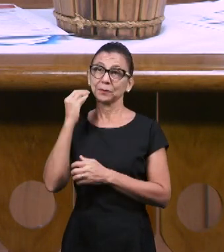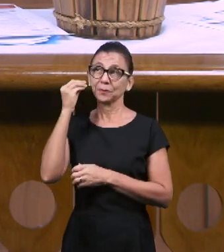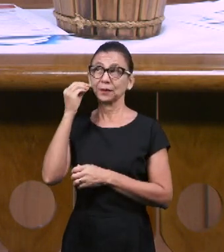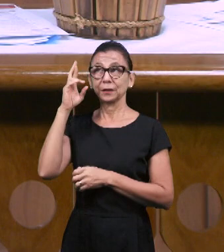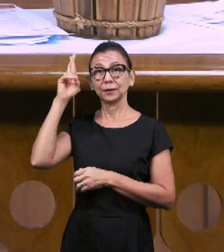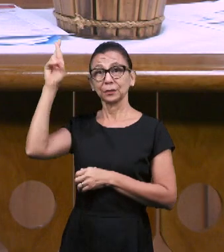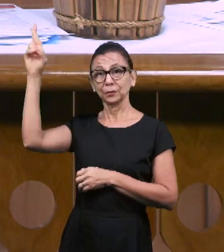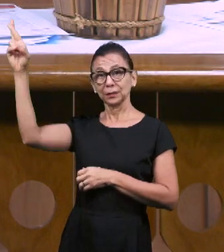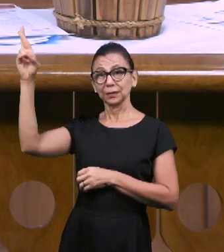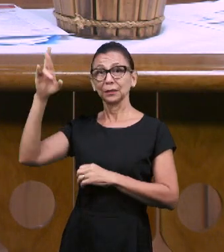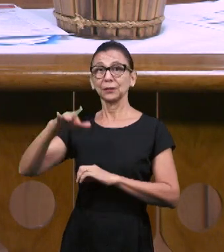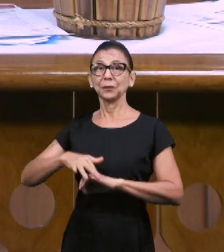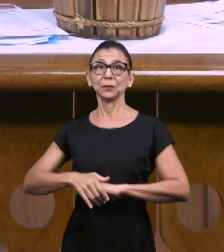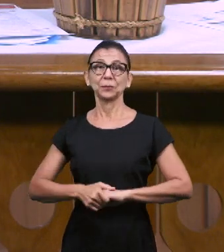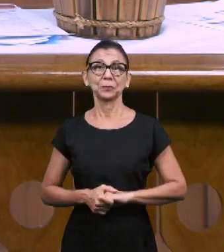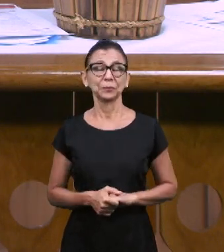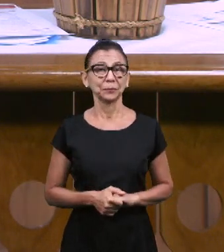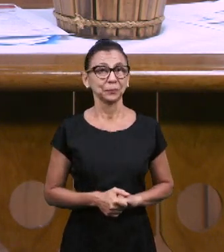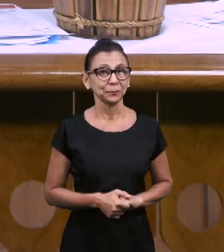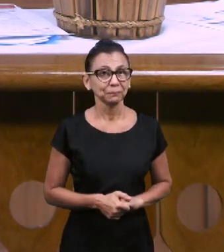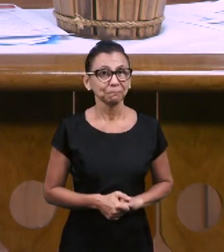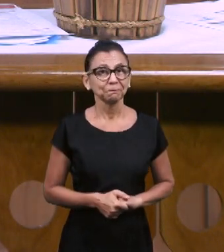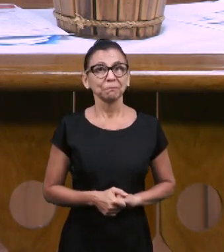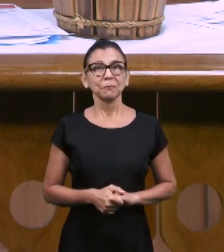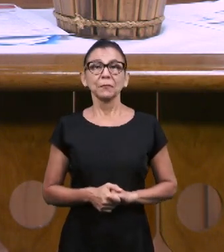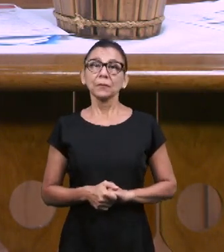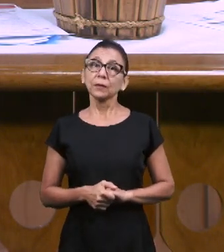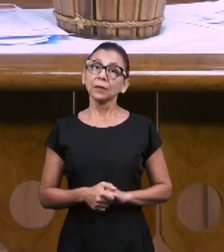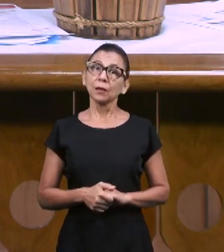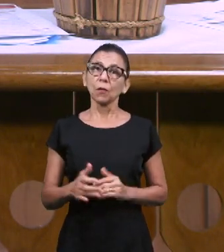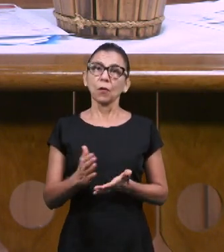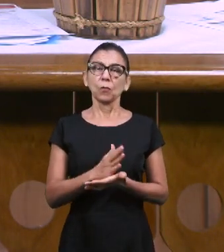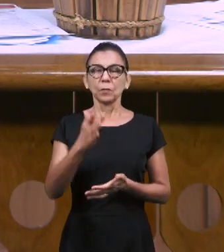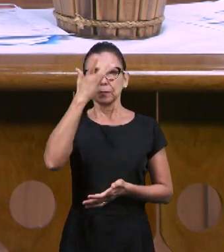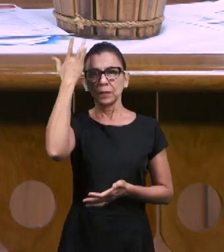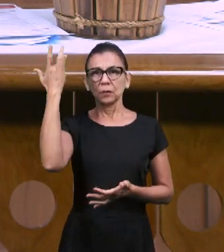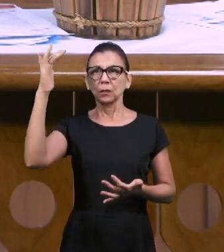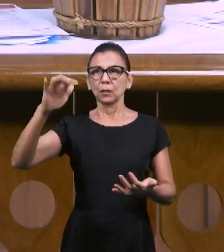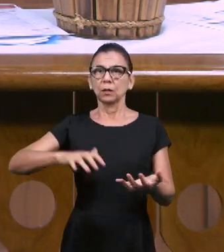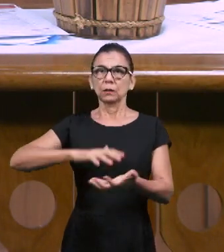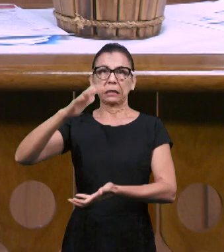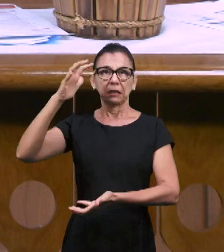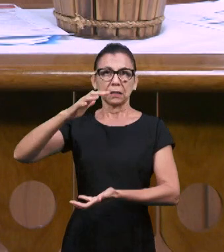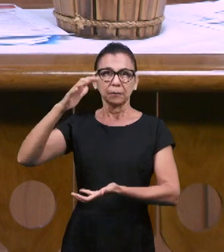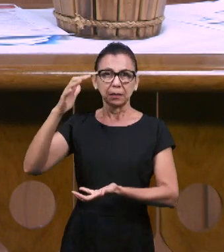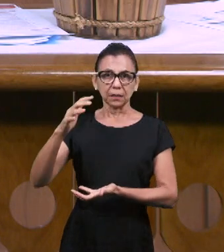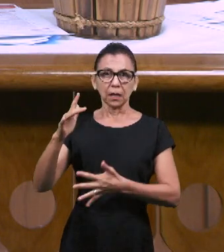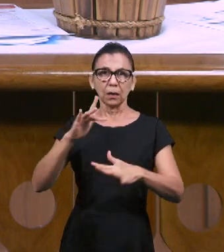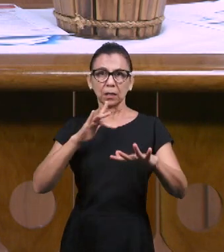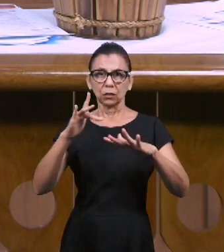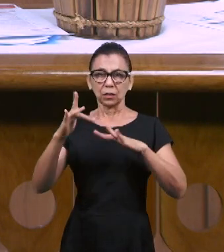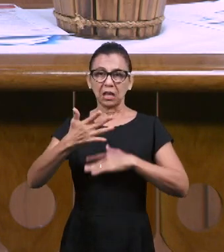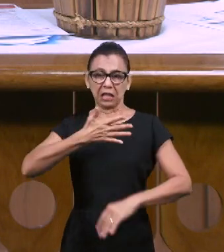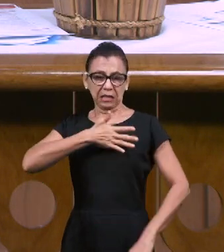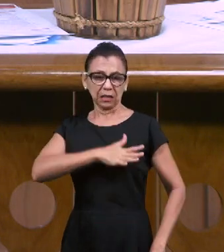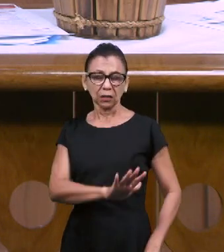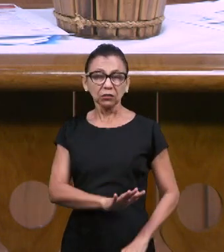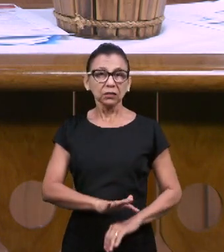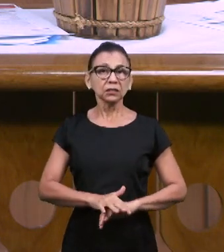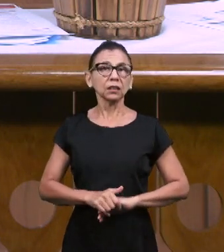dérangé, donc cherchez le Seigneur. Beaucoup ont été dérangés du satellite. Mais quand tout a été fermé,